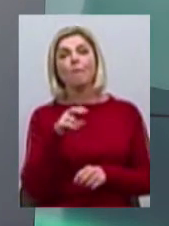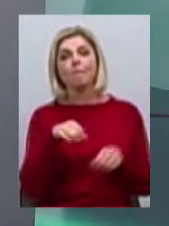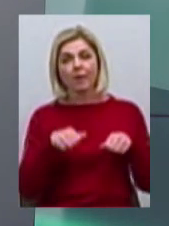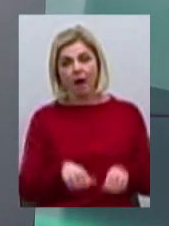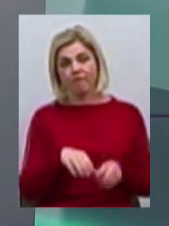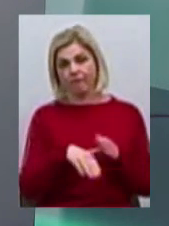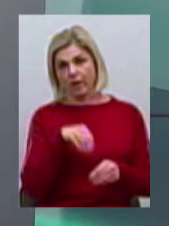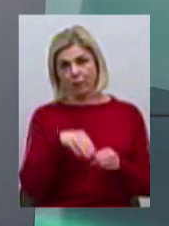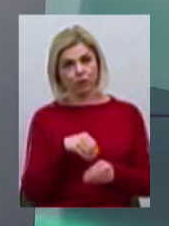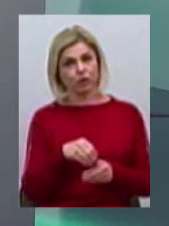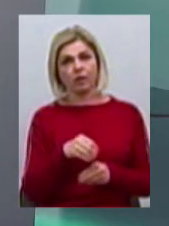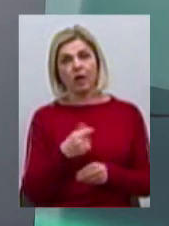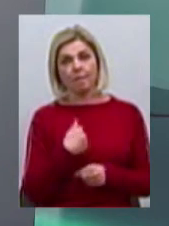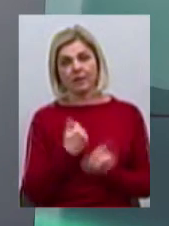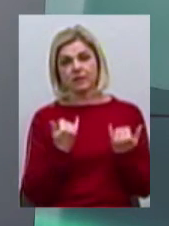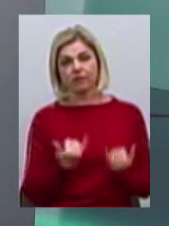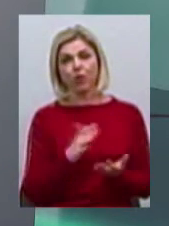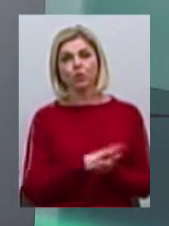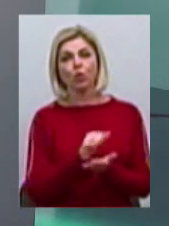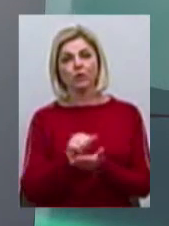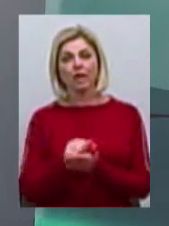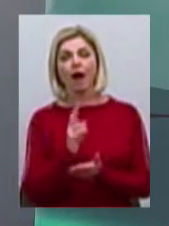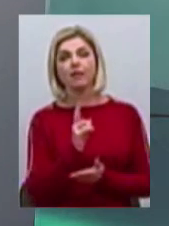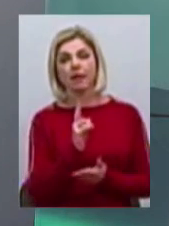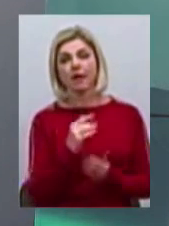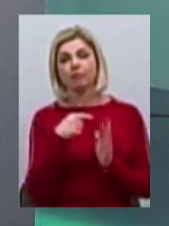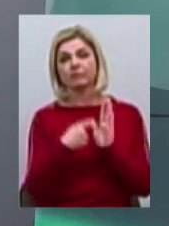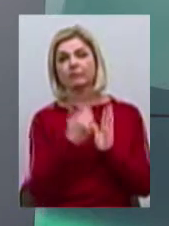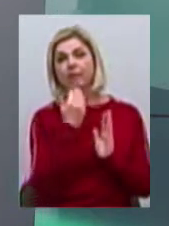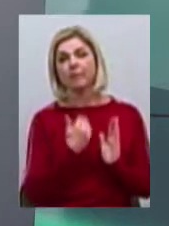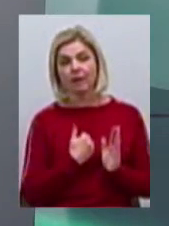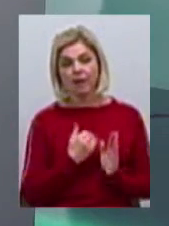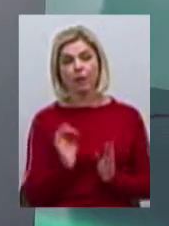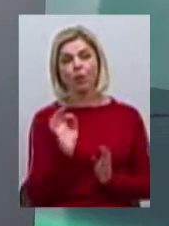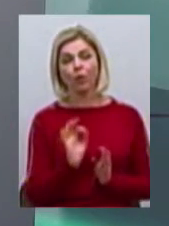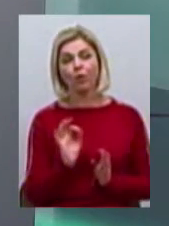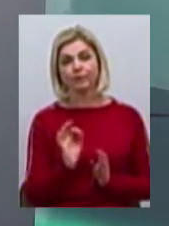виборчих. Мені сьогодні журналістка Катерина задавала це питання про